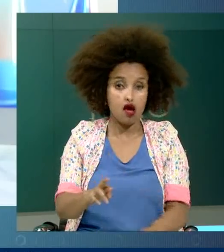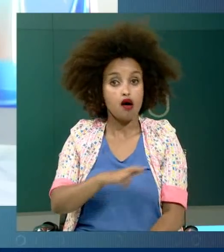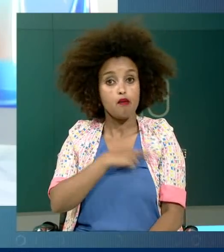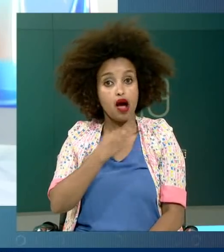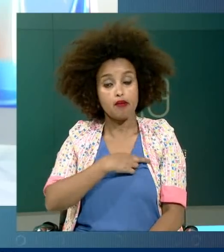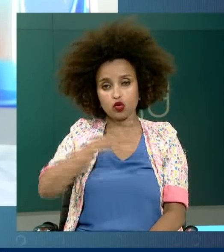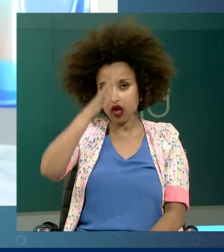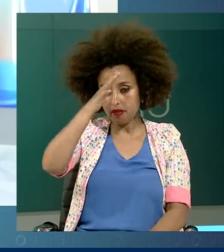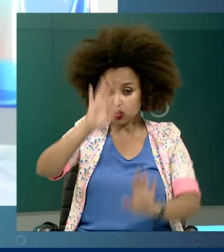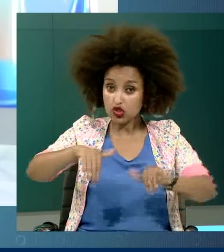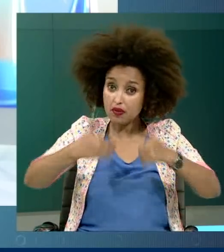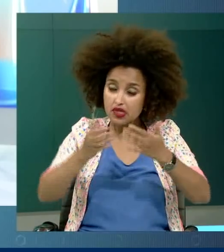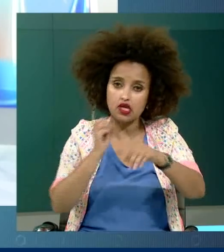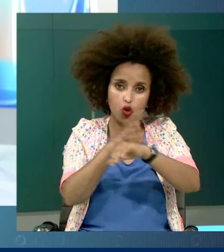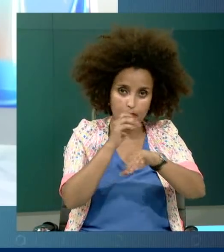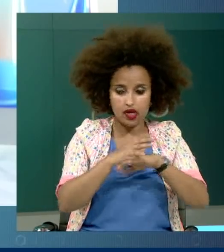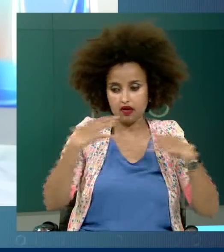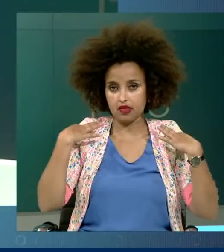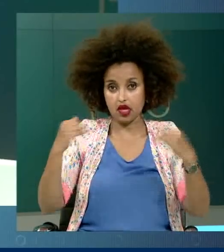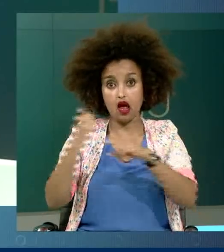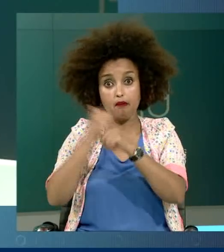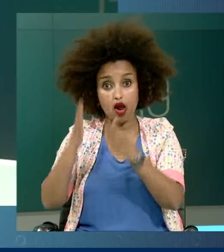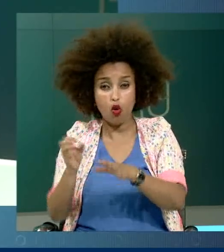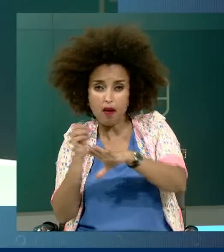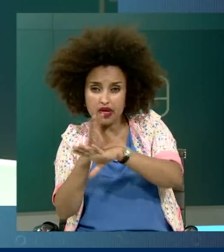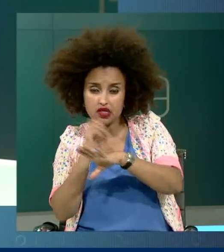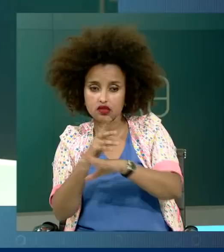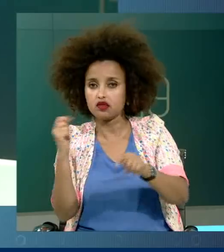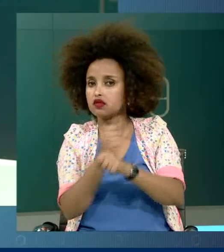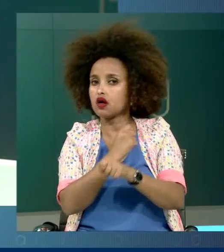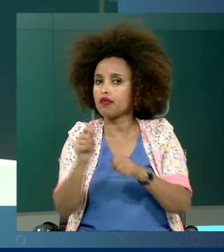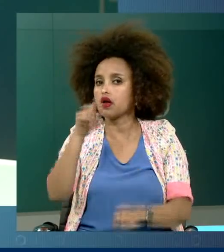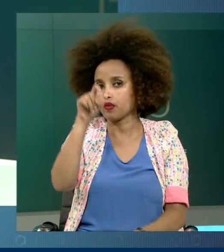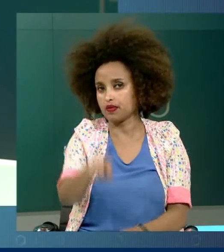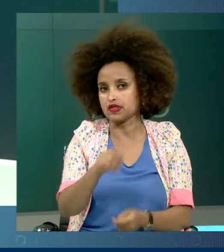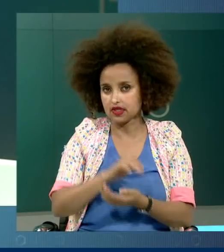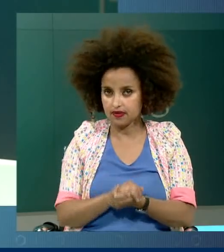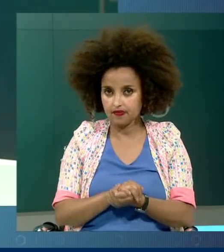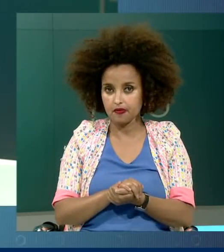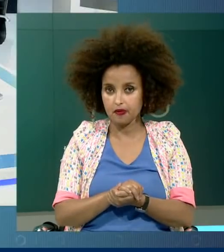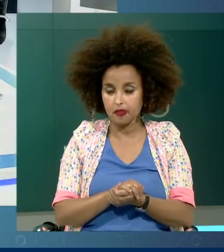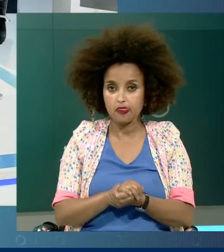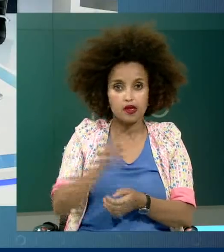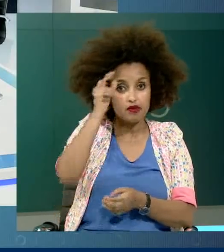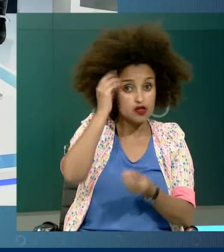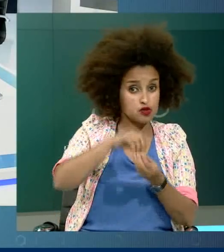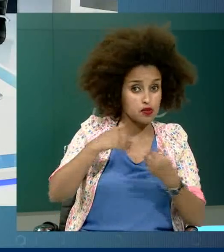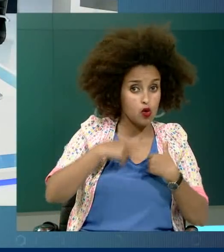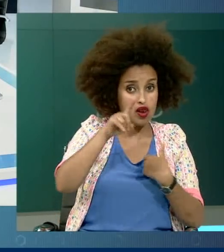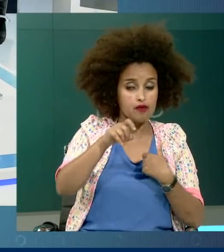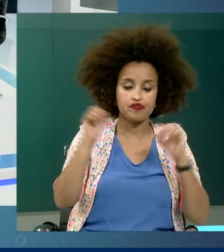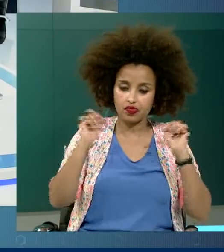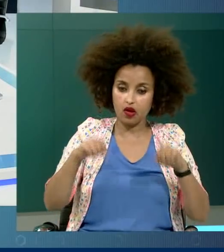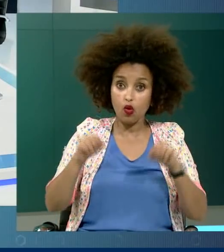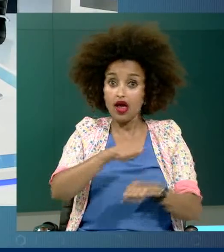አባቶች የሚሰጡንን ምክር፣ በጤና ባለሙያዎች የሚሰጡንን ምክር ተግባራዊ ማድረግ አለብን ባይ ነኝ እኔ። እንደ በፍቅር እዚህ ላይ የምትጨምረዋለ?